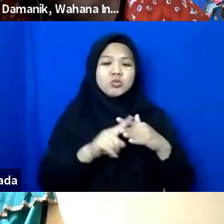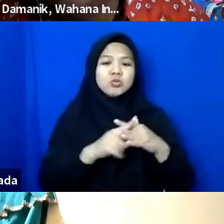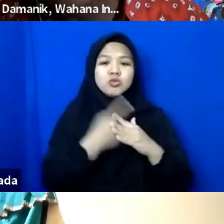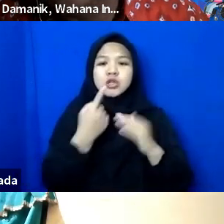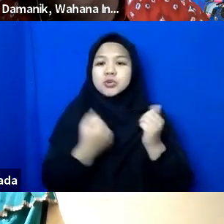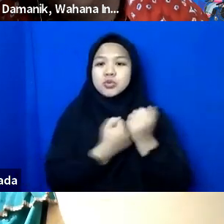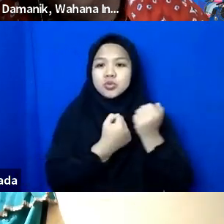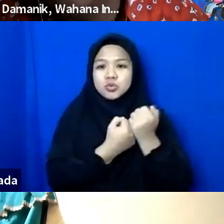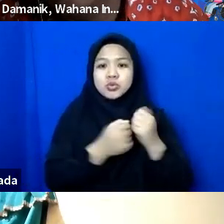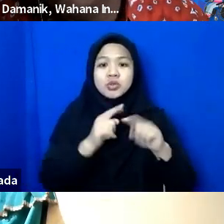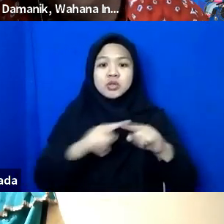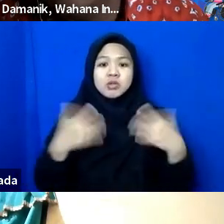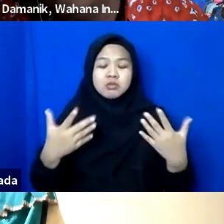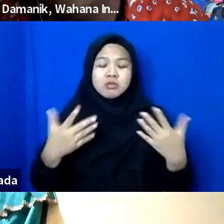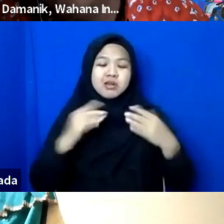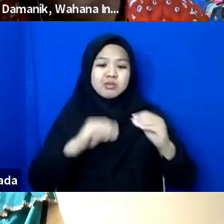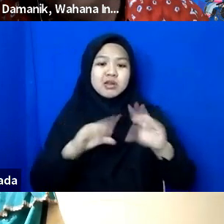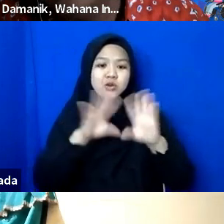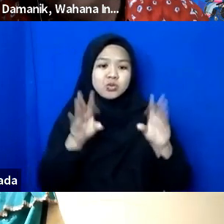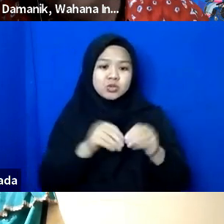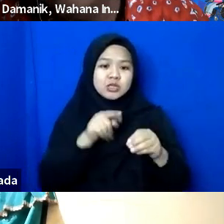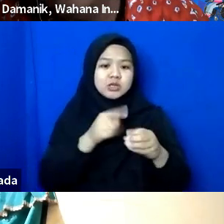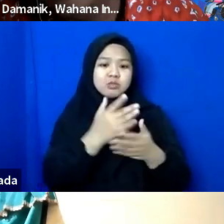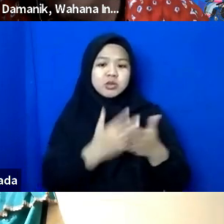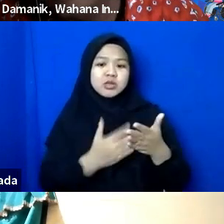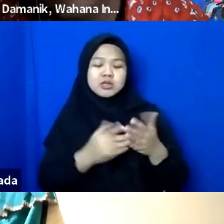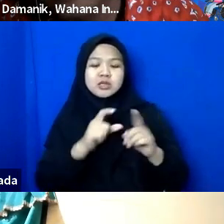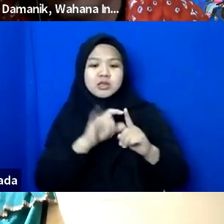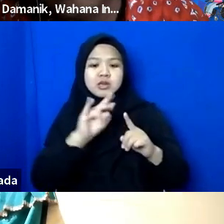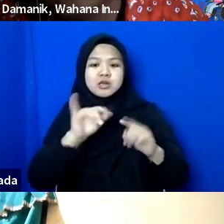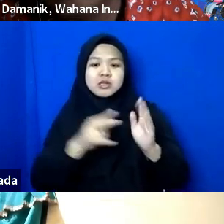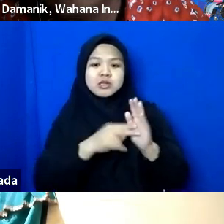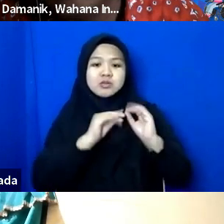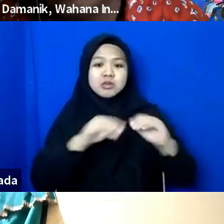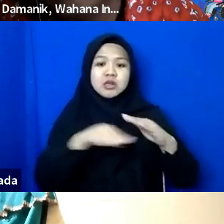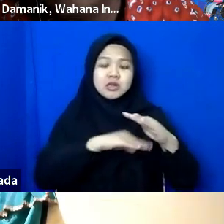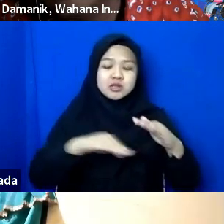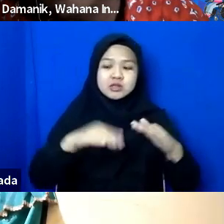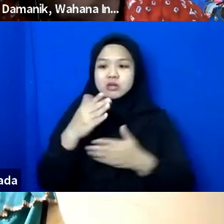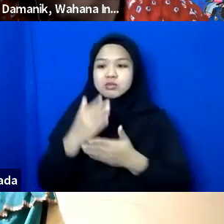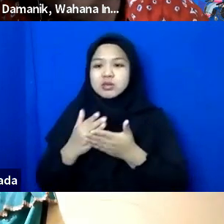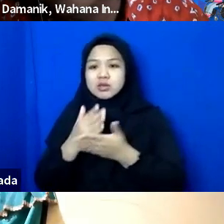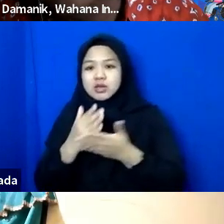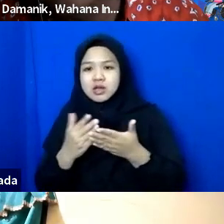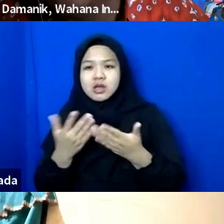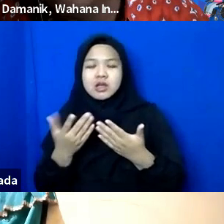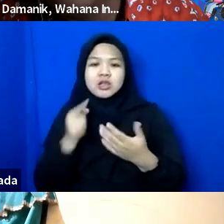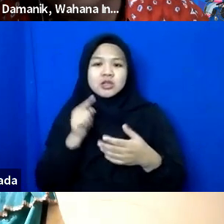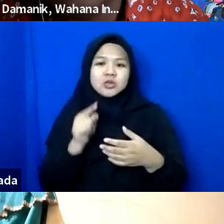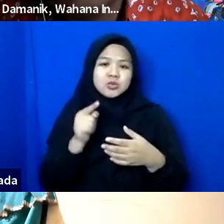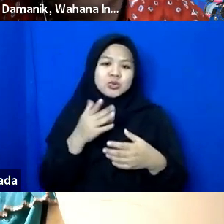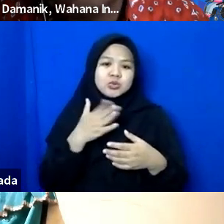support tetapi Apakah isu pendidikan inklusi ini juga menjadi bagian dari Dirjen pendidikan dasar Ditjen pendidikan menengah dieselnya itu